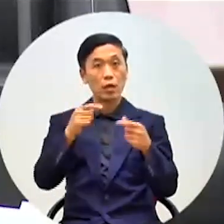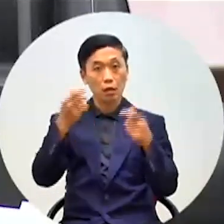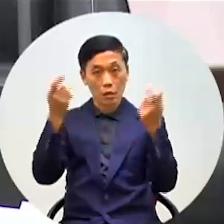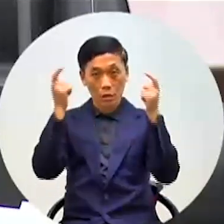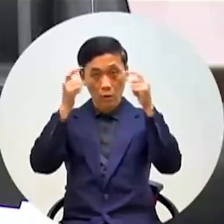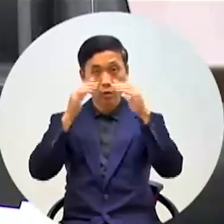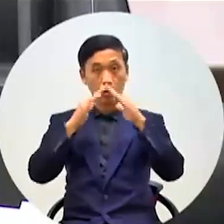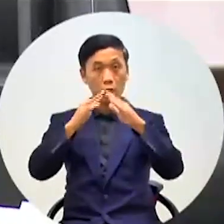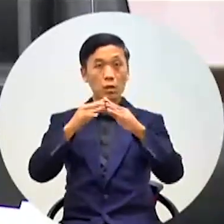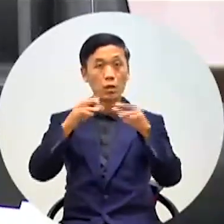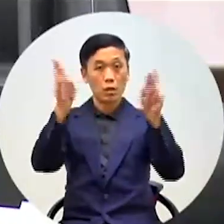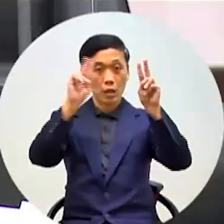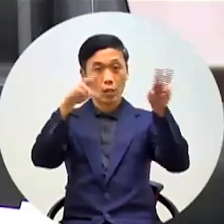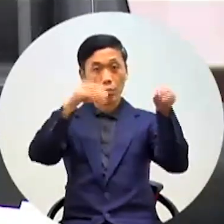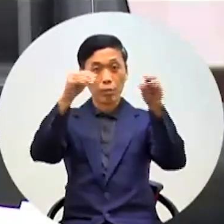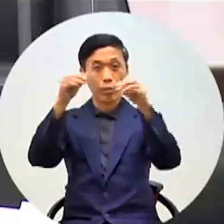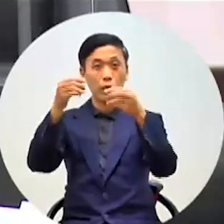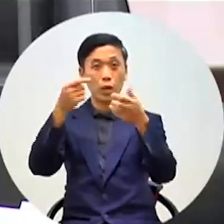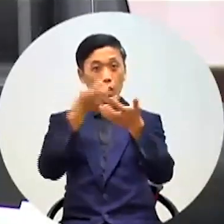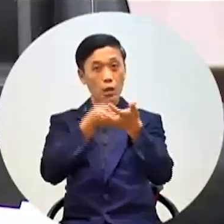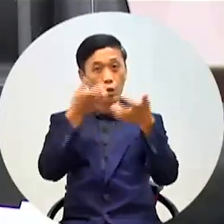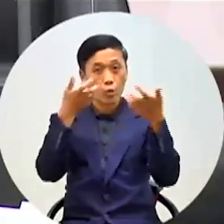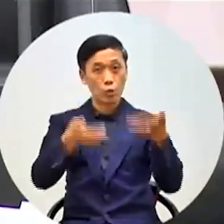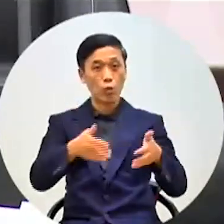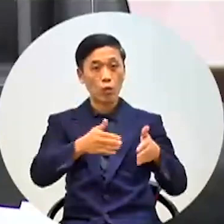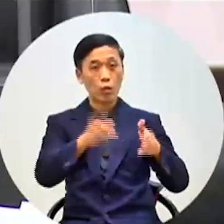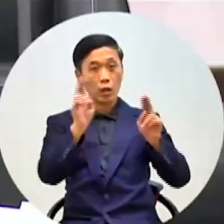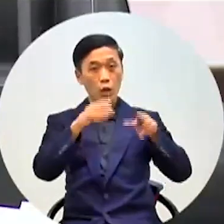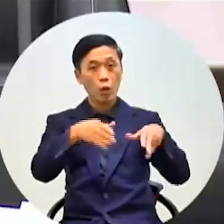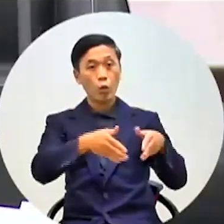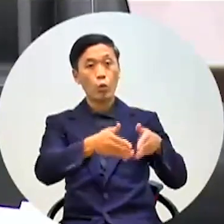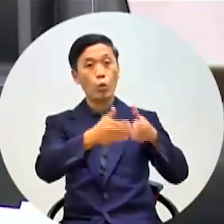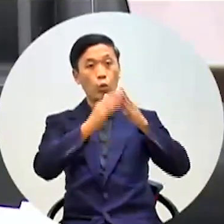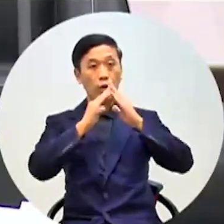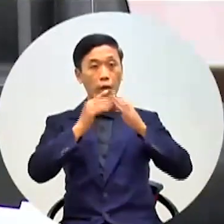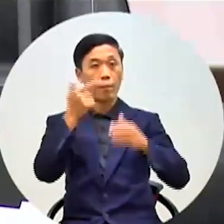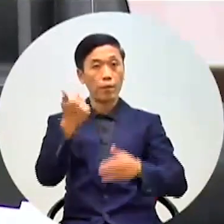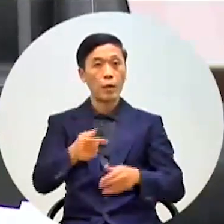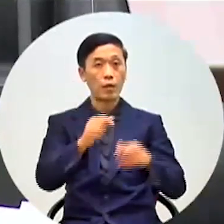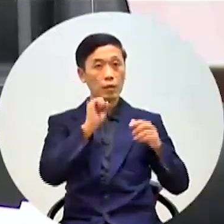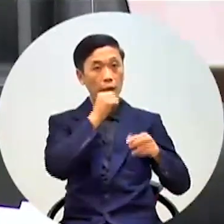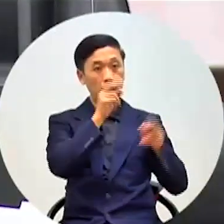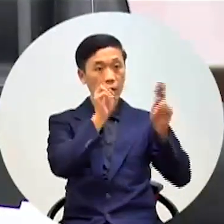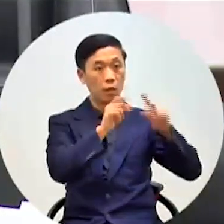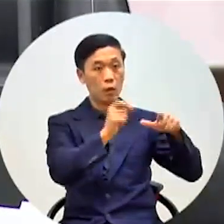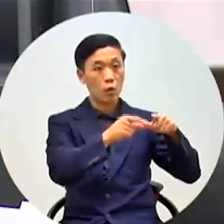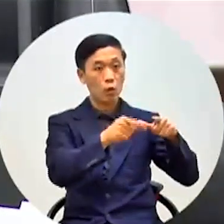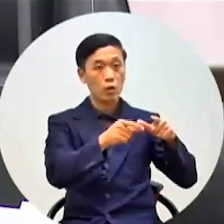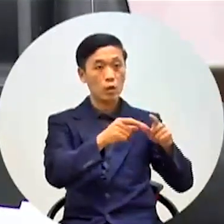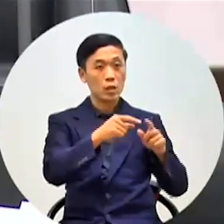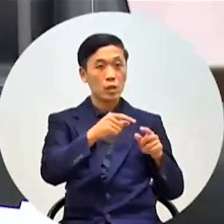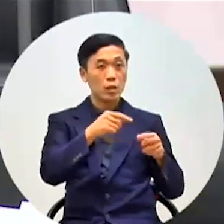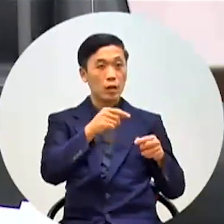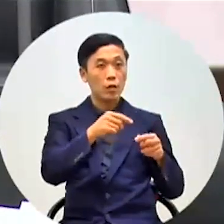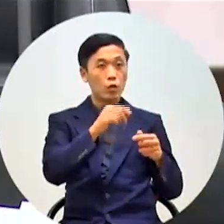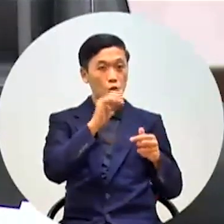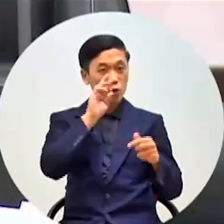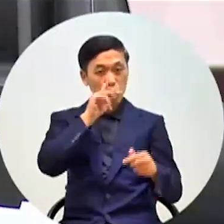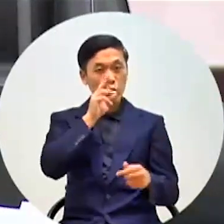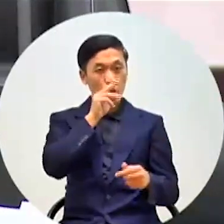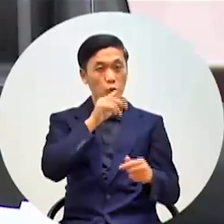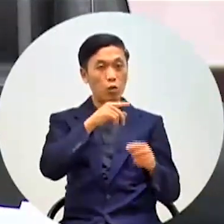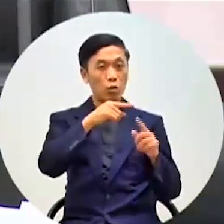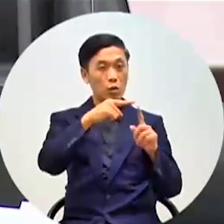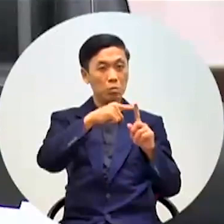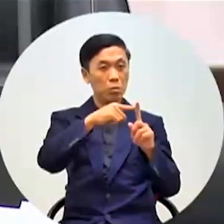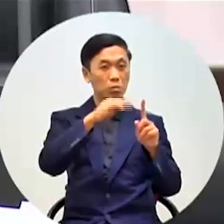电是最慢的。市长，台电真的犯得非常低级哈，低级低级的错误哈。但是市长啊，这个落差